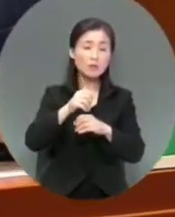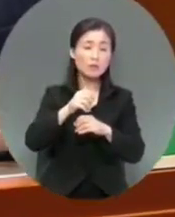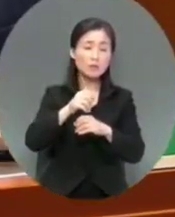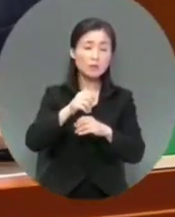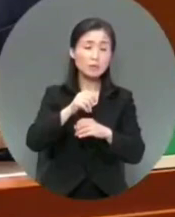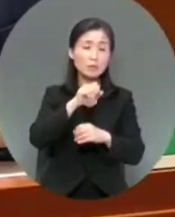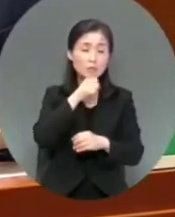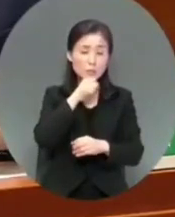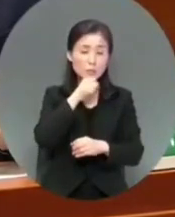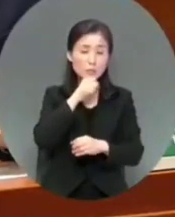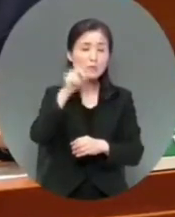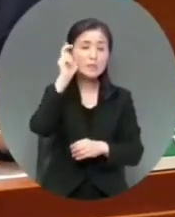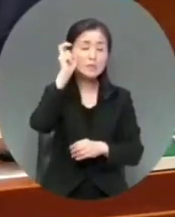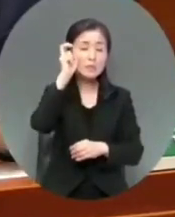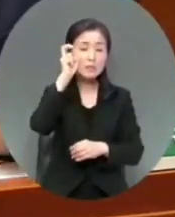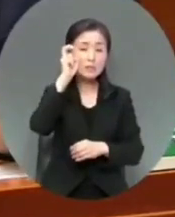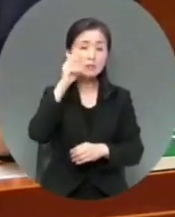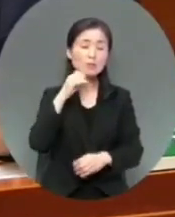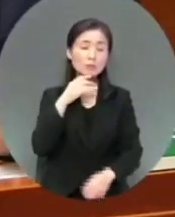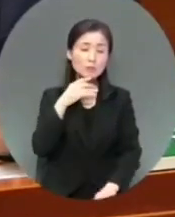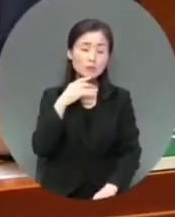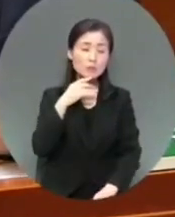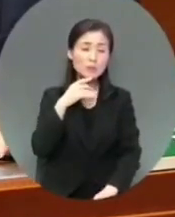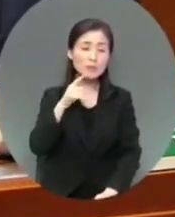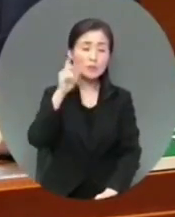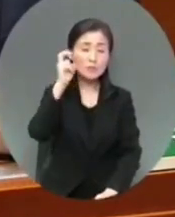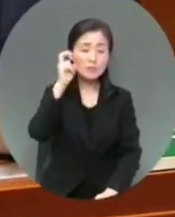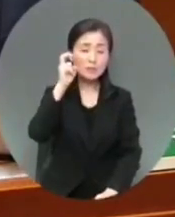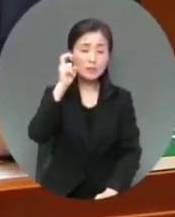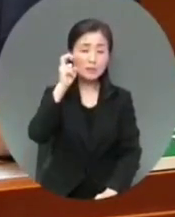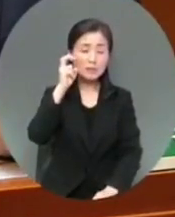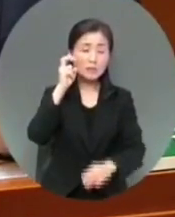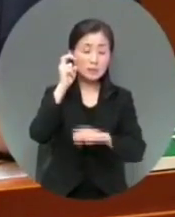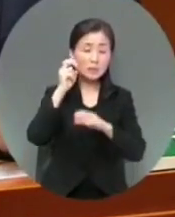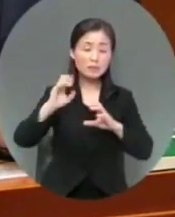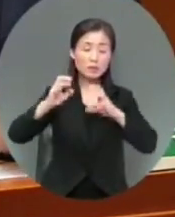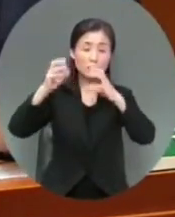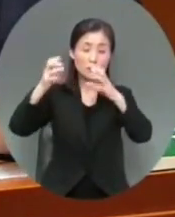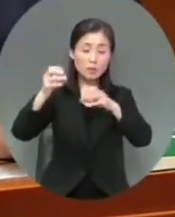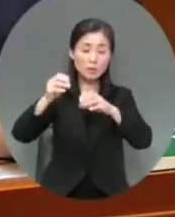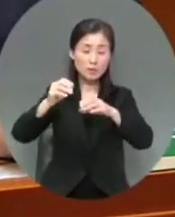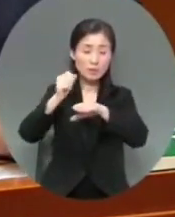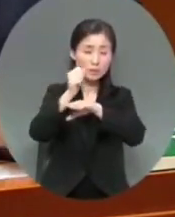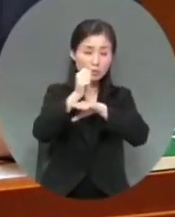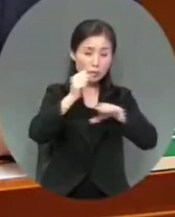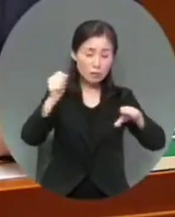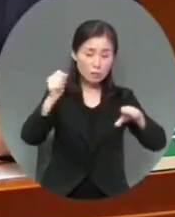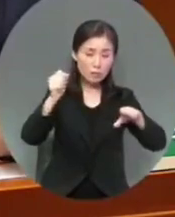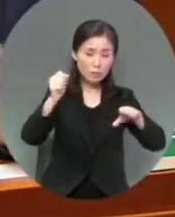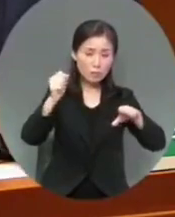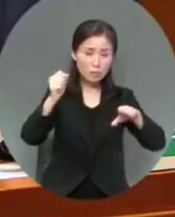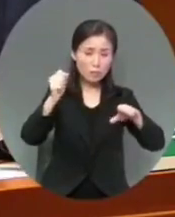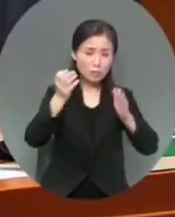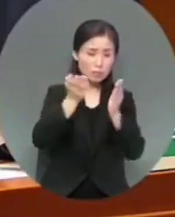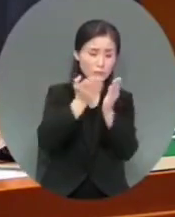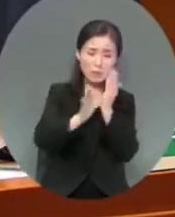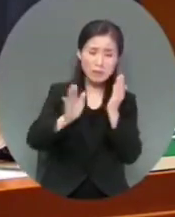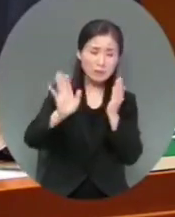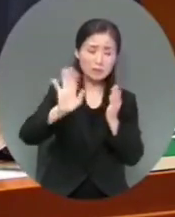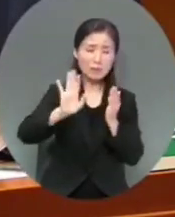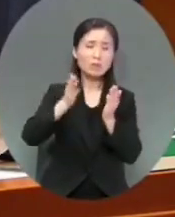거고요. 그 예측 자체가 국제적인 전체적인 기준에 비해도 별로 어긋나지 않는다.